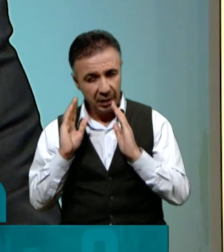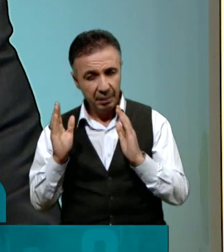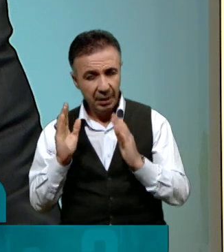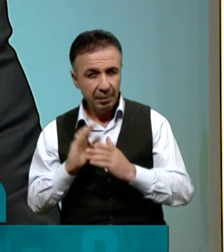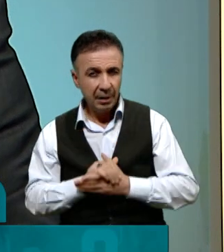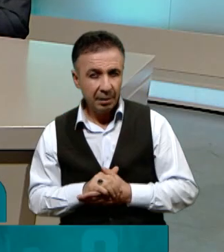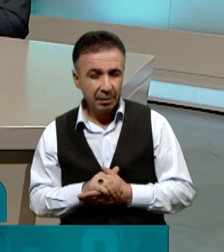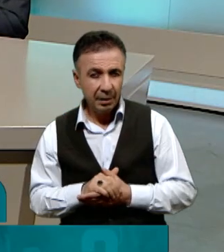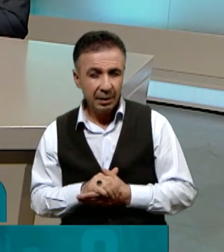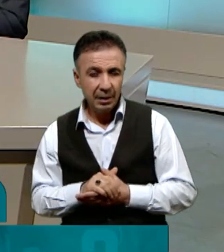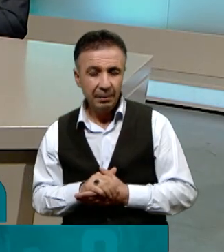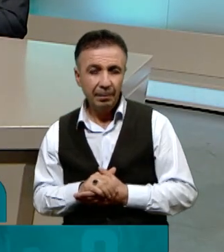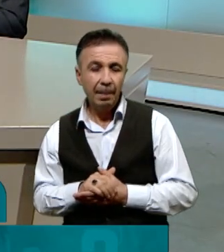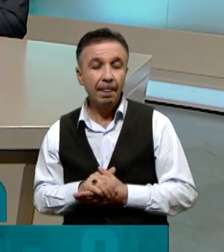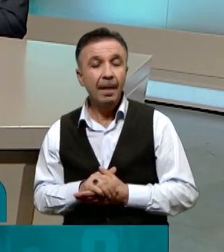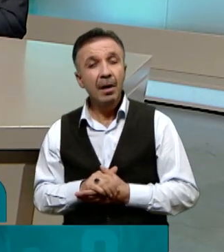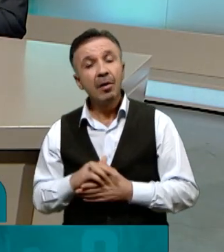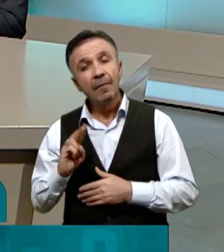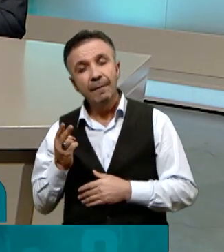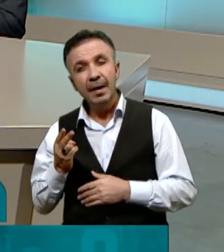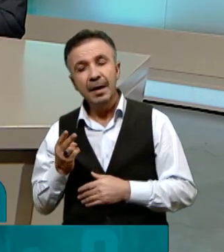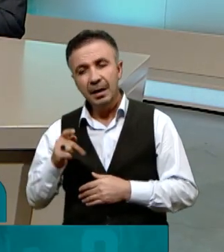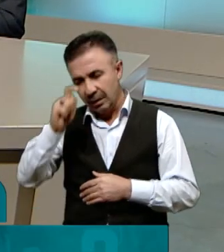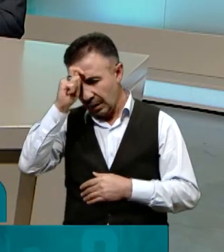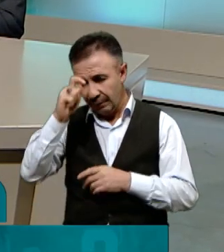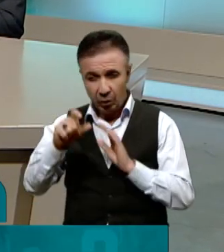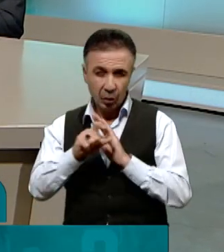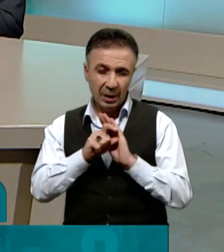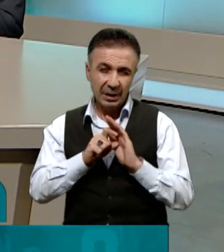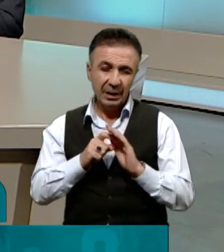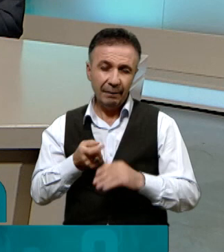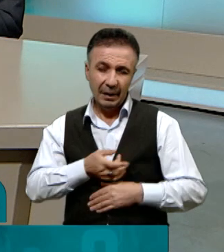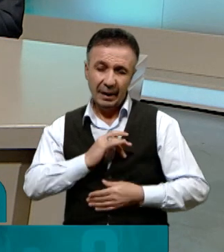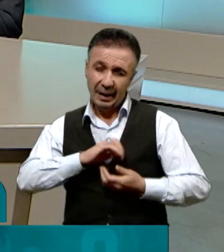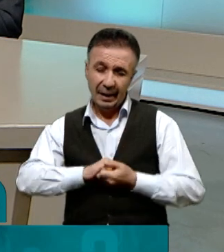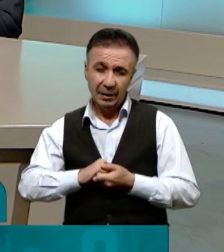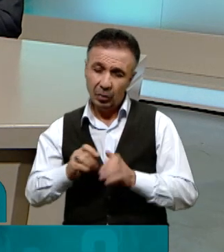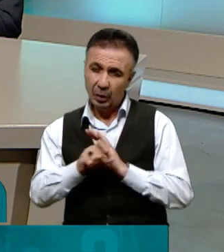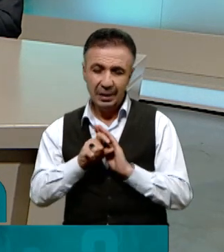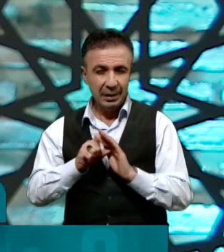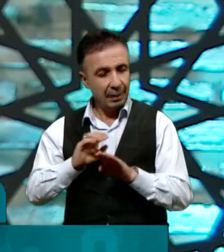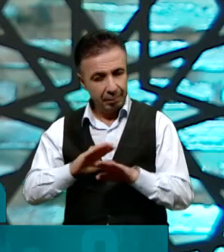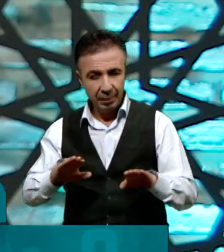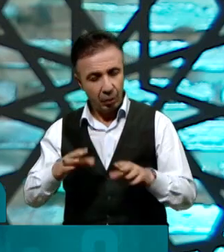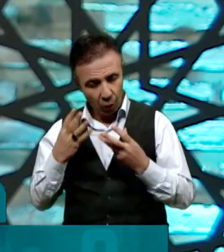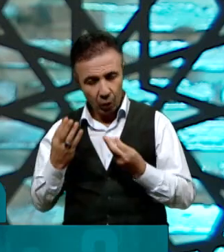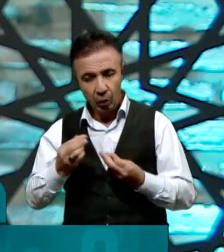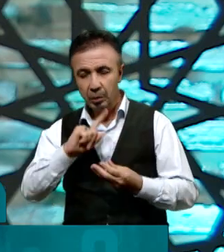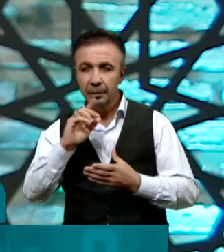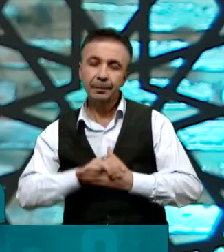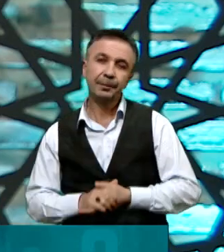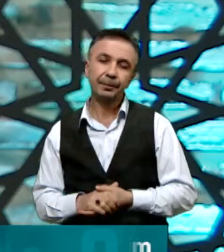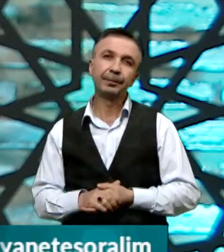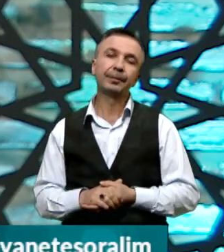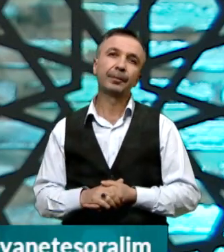geçmeden Bülya'dan İhlas'tan bitirebilir miyiz? Eyvallah. Soralım Hatice Hanım. Bakalım hocam ne diyecek? Dua bekleriz